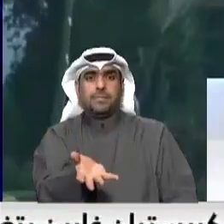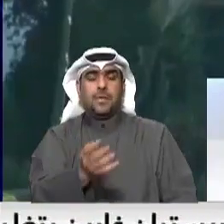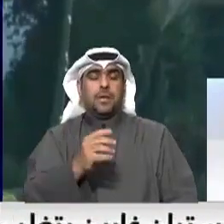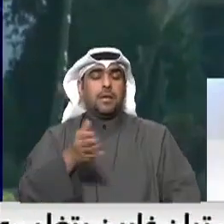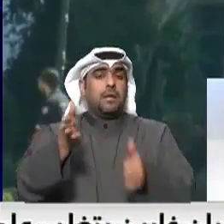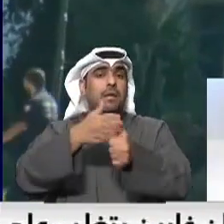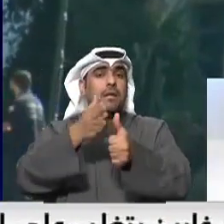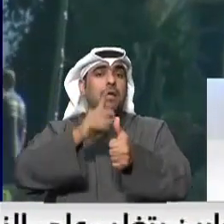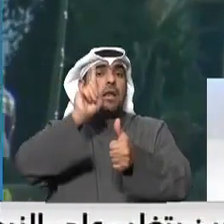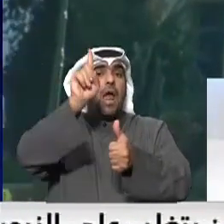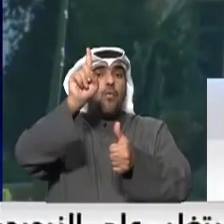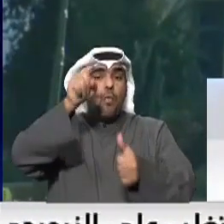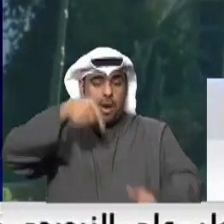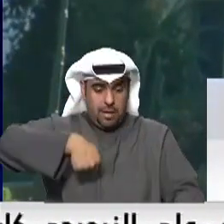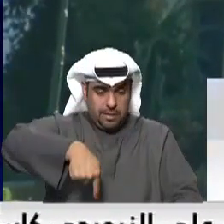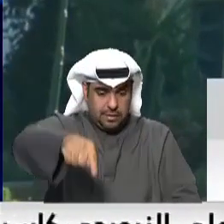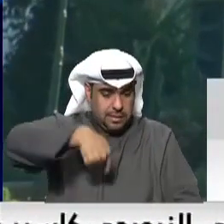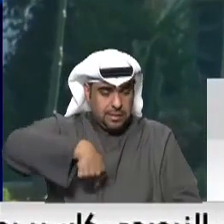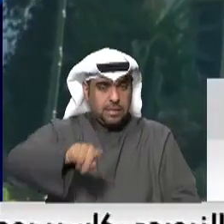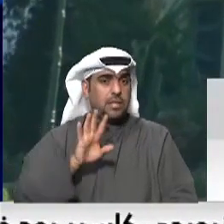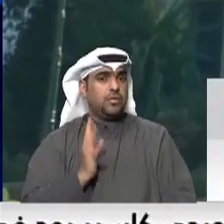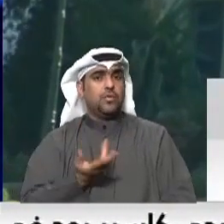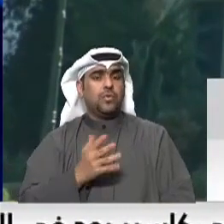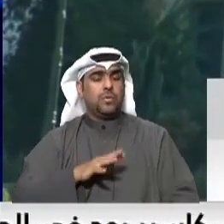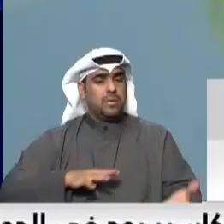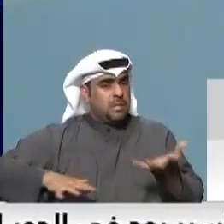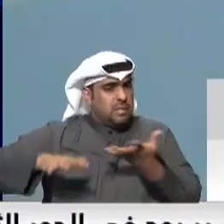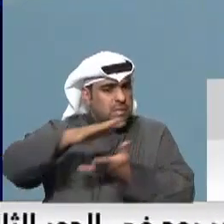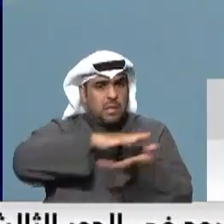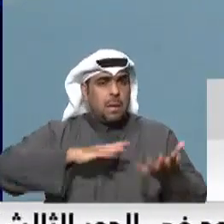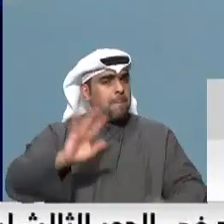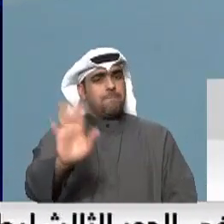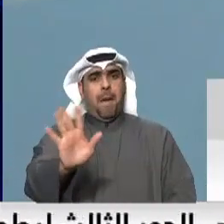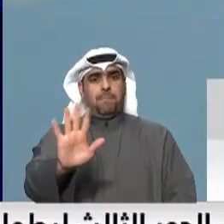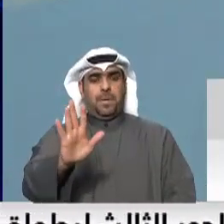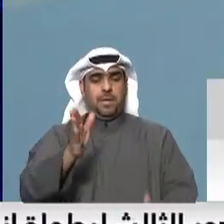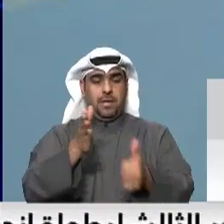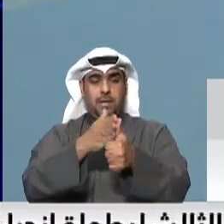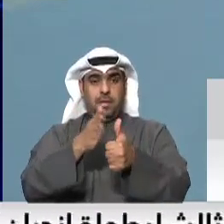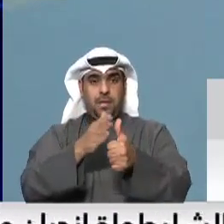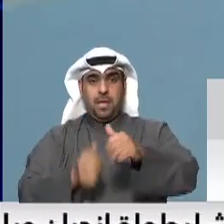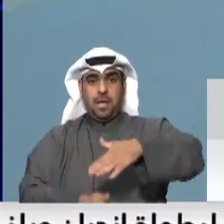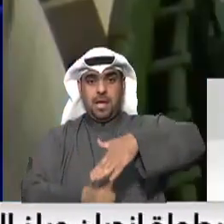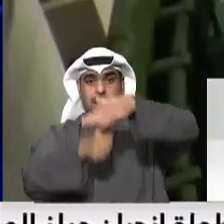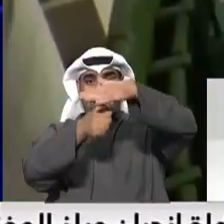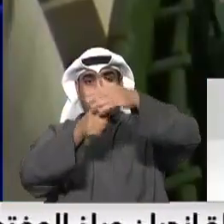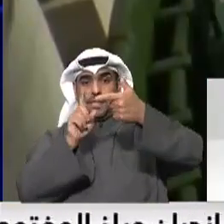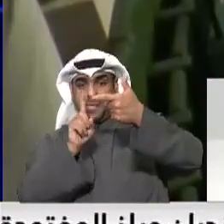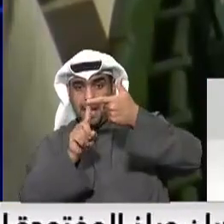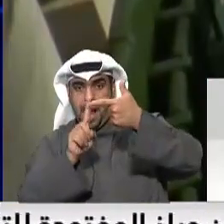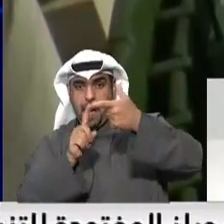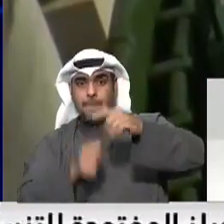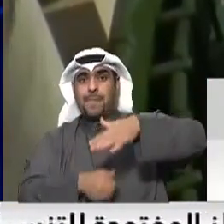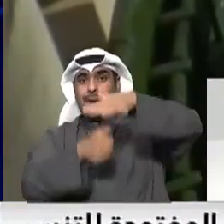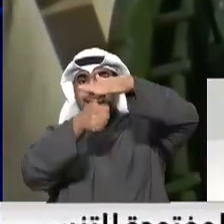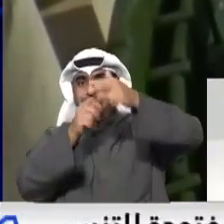ترتيب البيت الداخلي للبرلمان وكذلك القيام بمهامه على أحسن